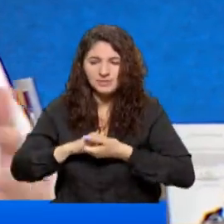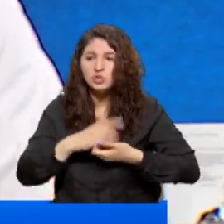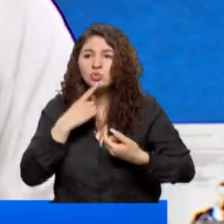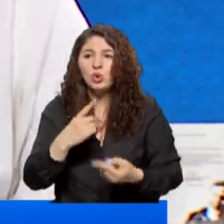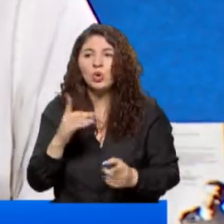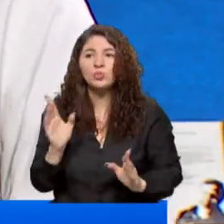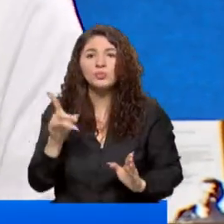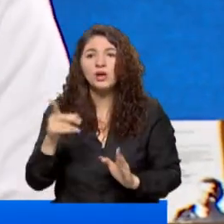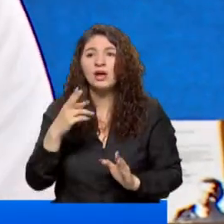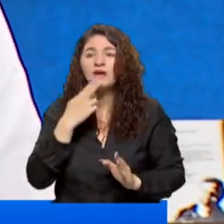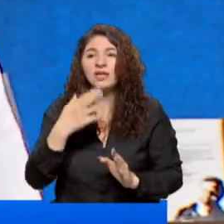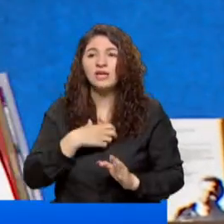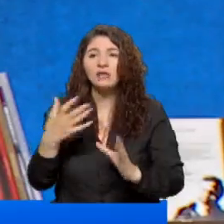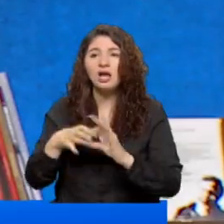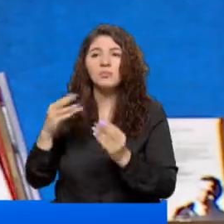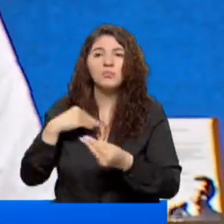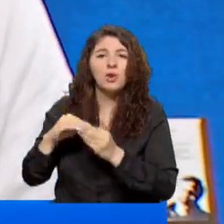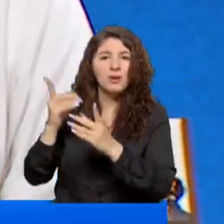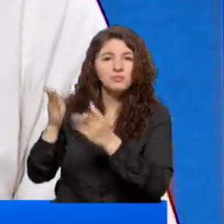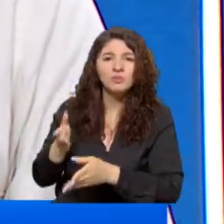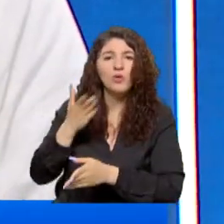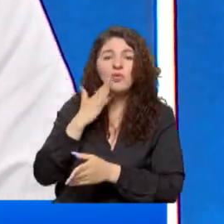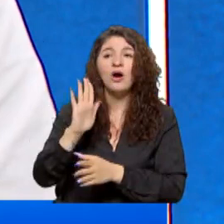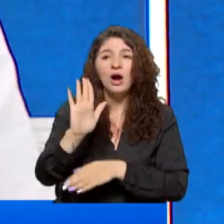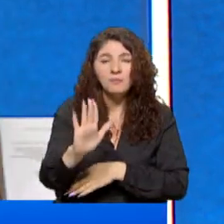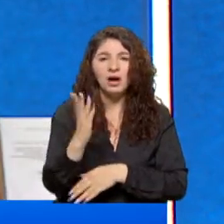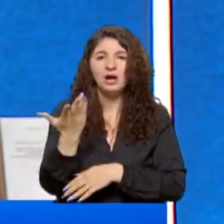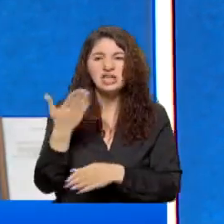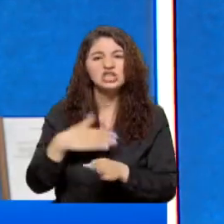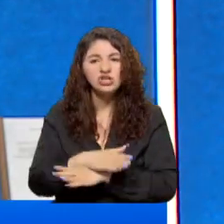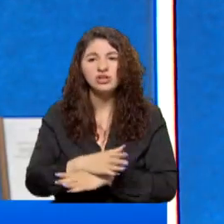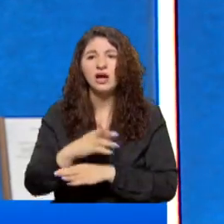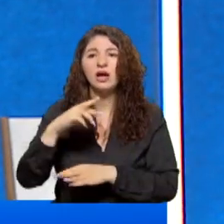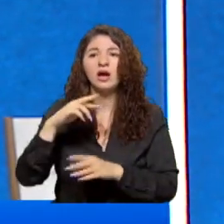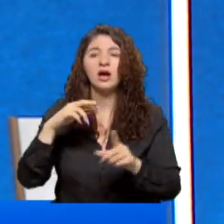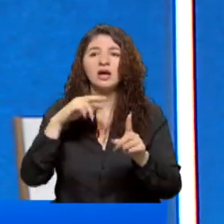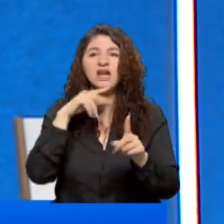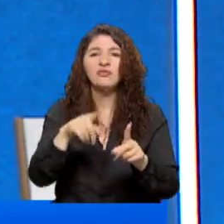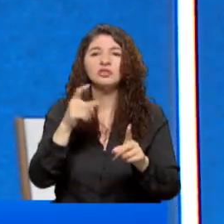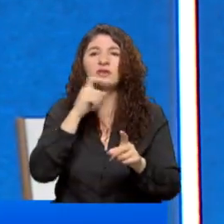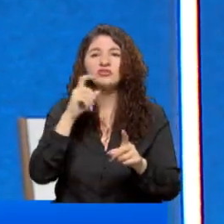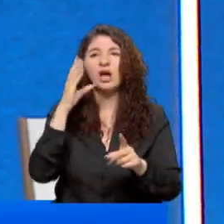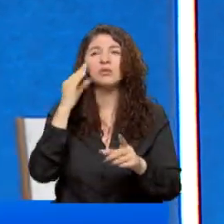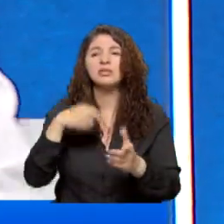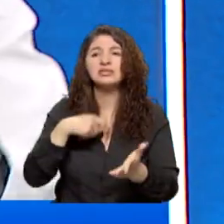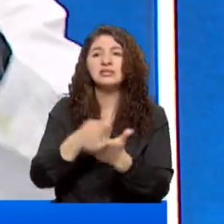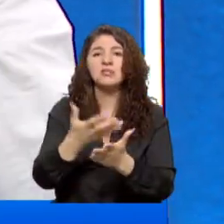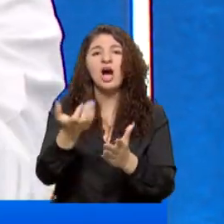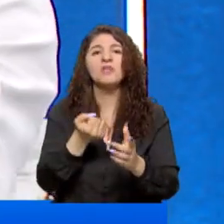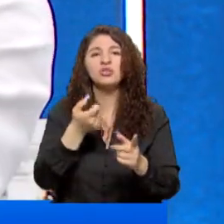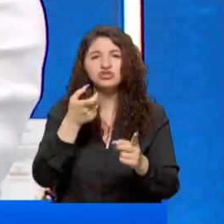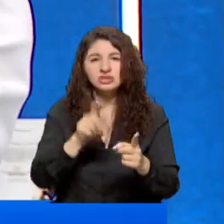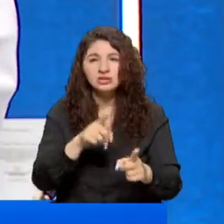bu kadının kendisiyle ilgili bir sıkıntım yok ama yani hakikaten Carrefour'un yanlış hatırlamıyorsam satın alma acısını